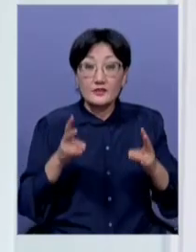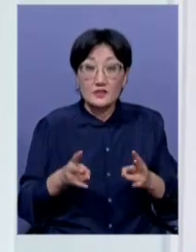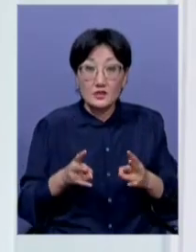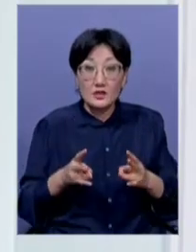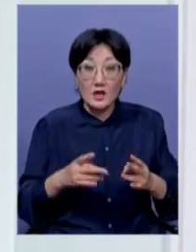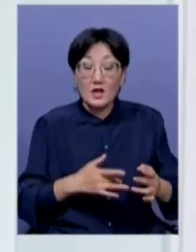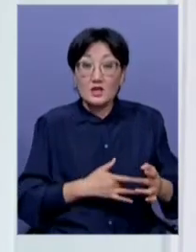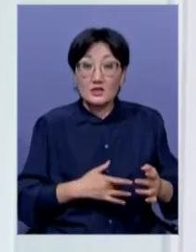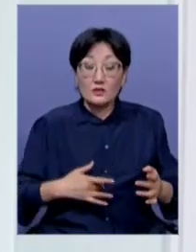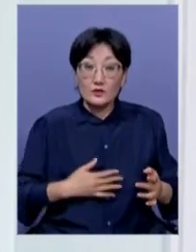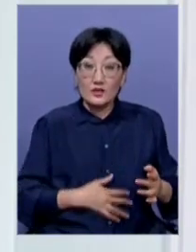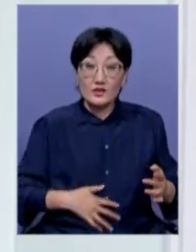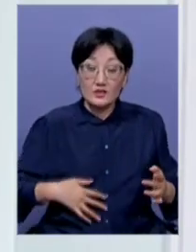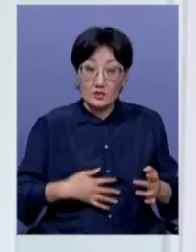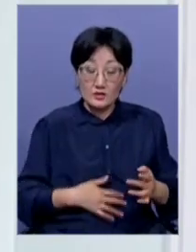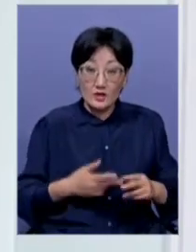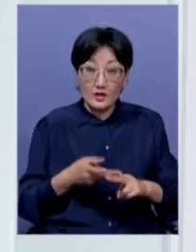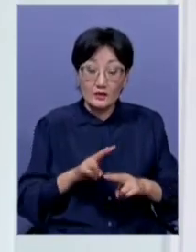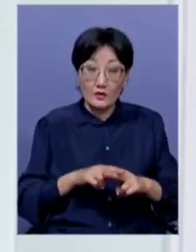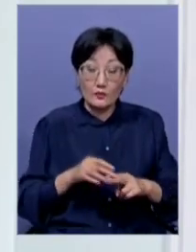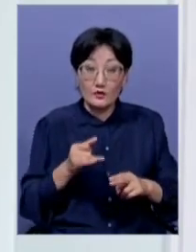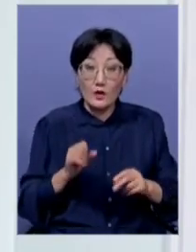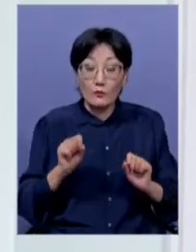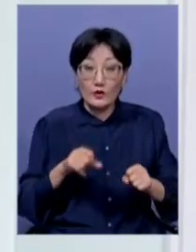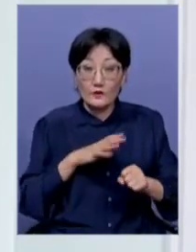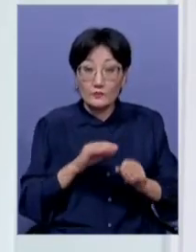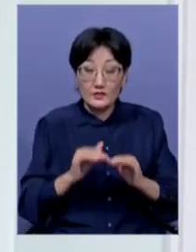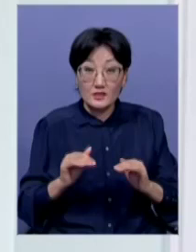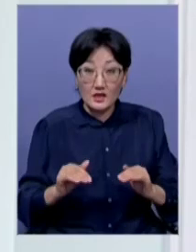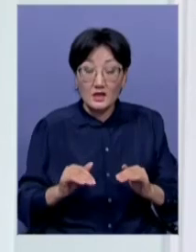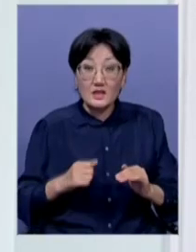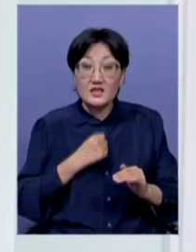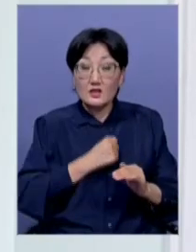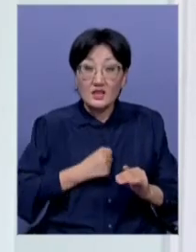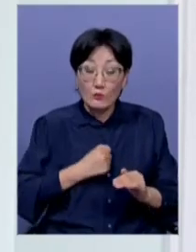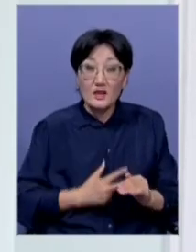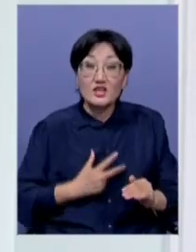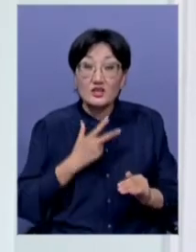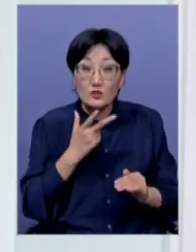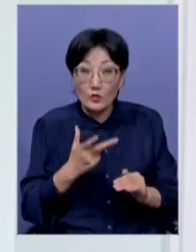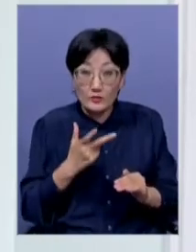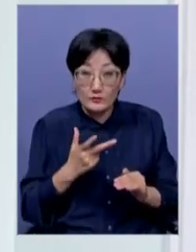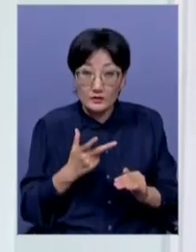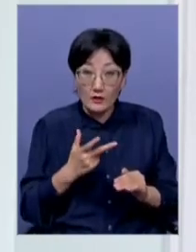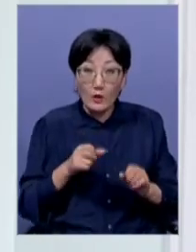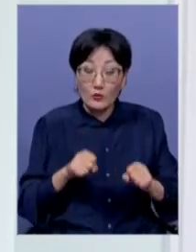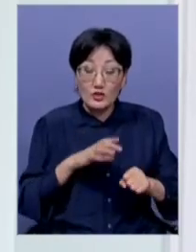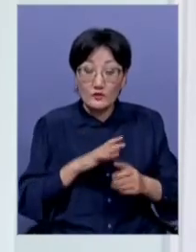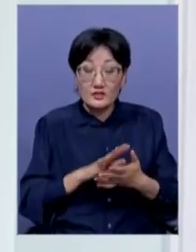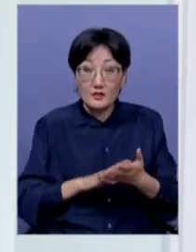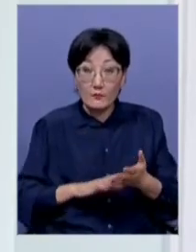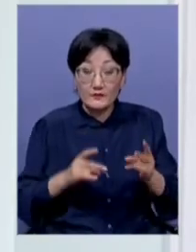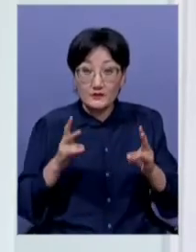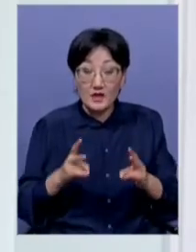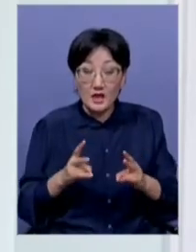стороны желудочно-кишечного тракта. То есть это у нас могут быть у детей тошнота, рвота, жидкий стул. Далее